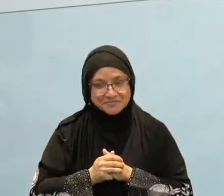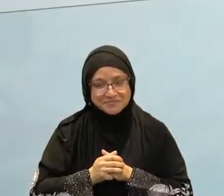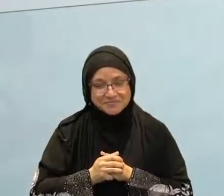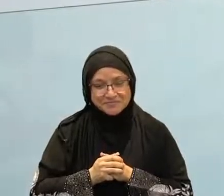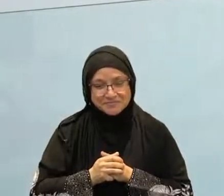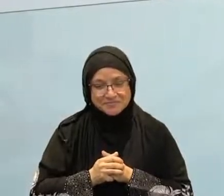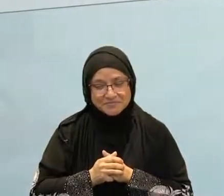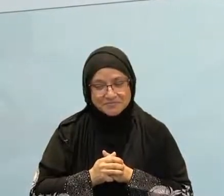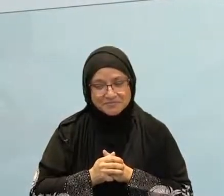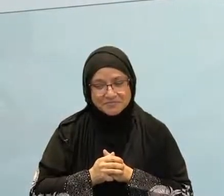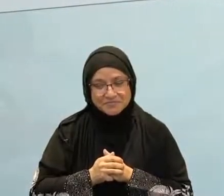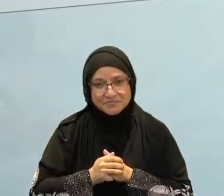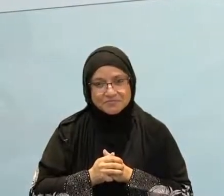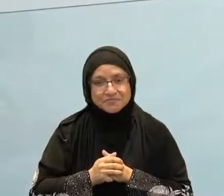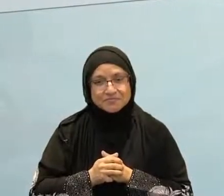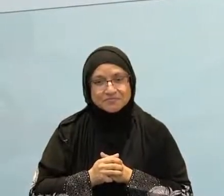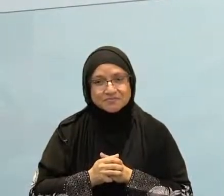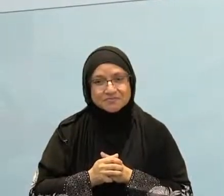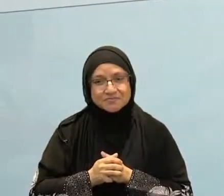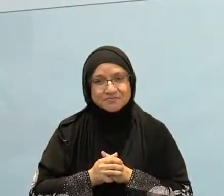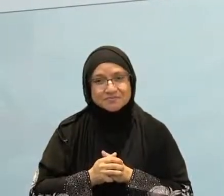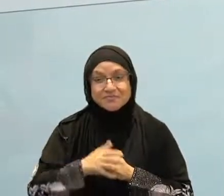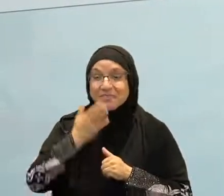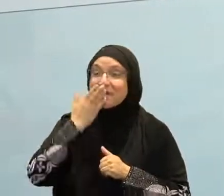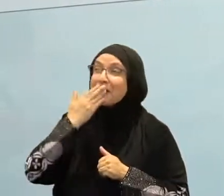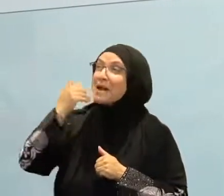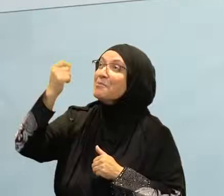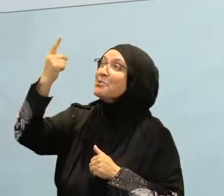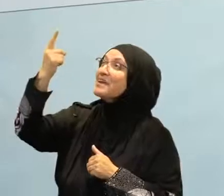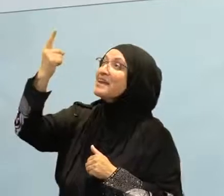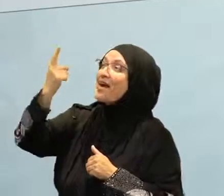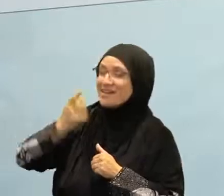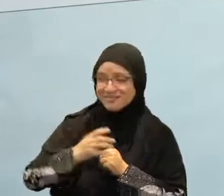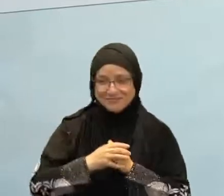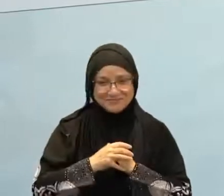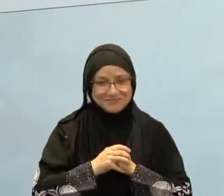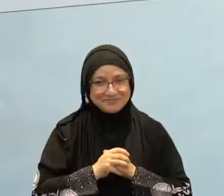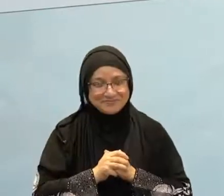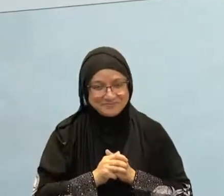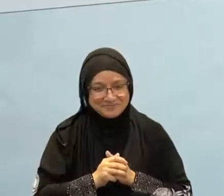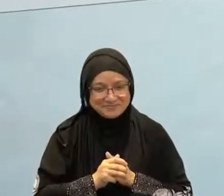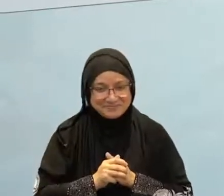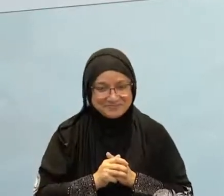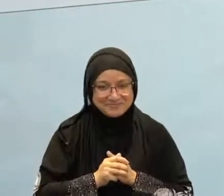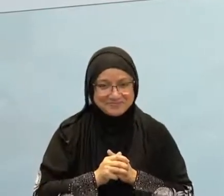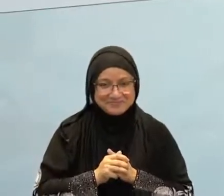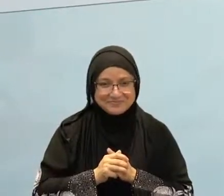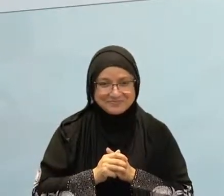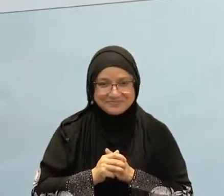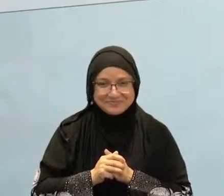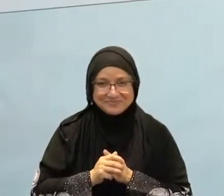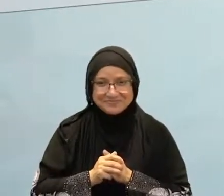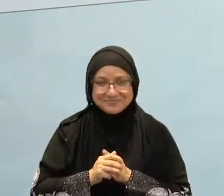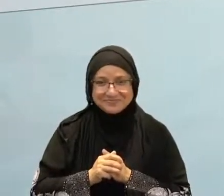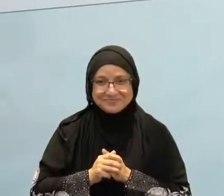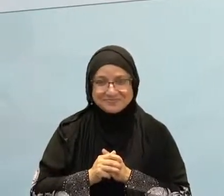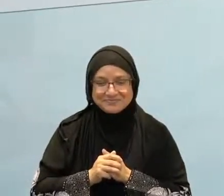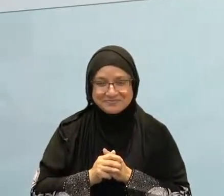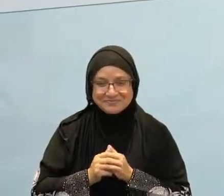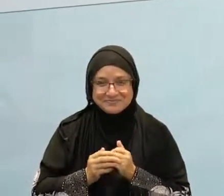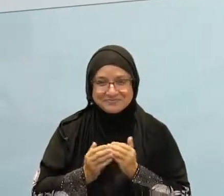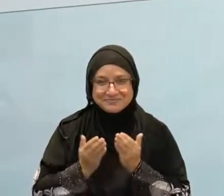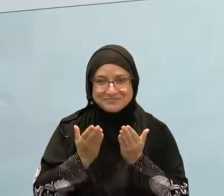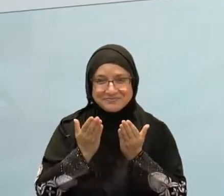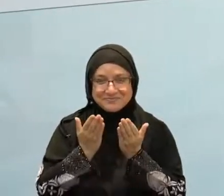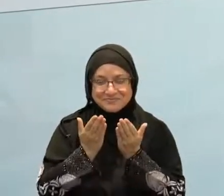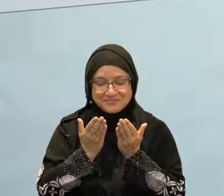الحمد لله صلاة والسلام وعلى رسول الله وعلى آله وصحبه ومن والاه اللهم اخفر المؤمنين والمؤمنات والمسلمين